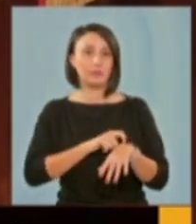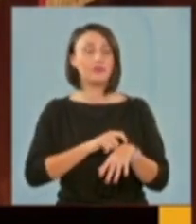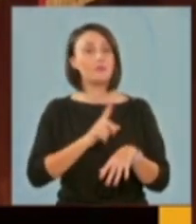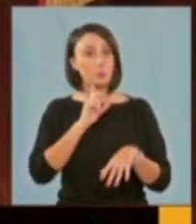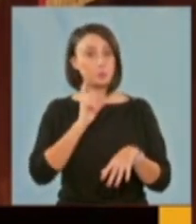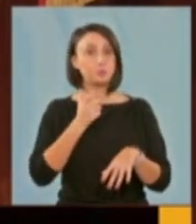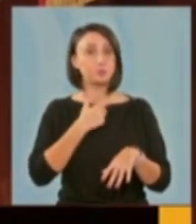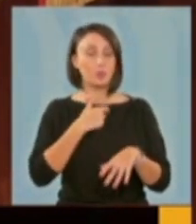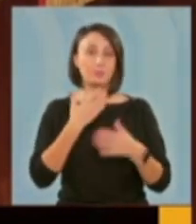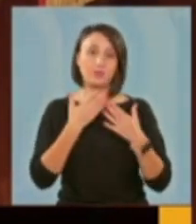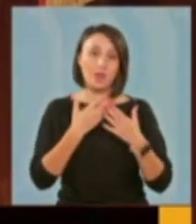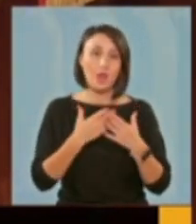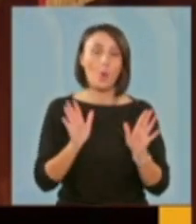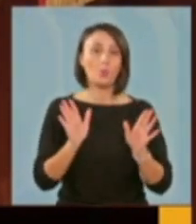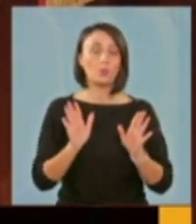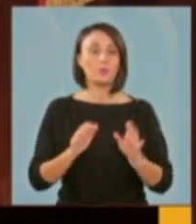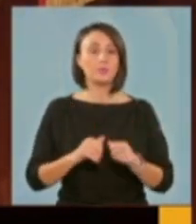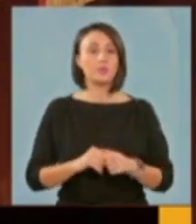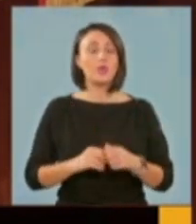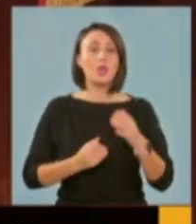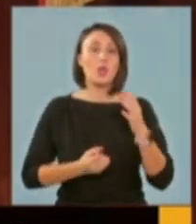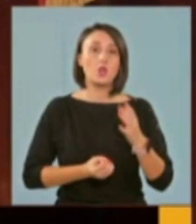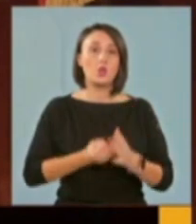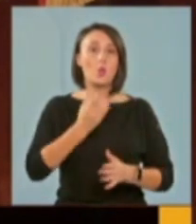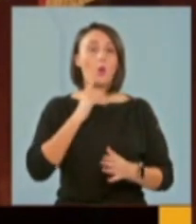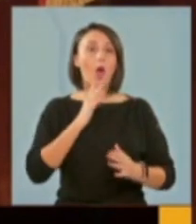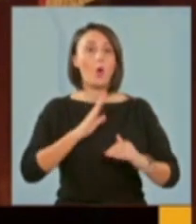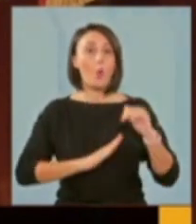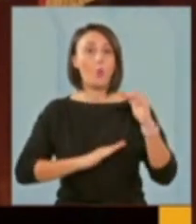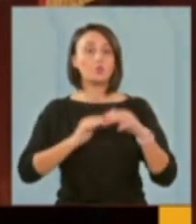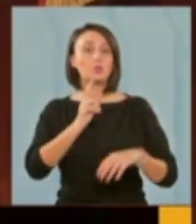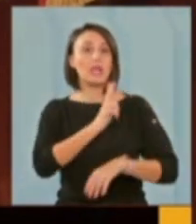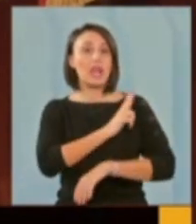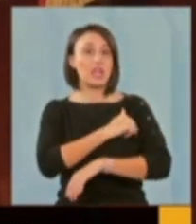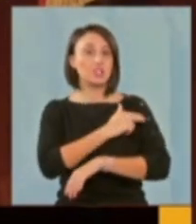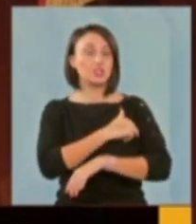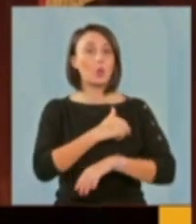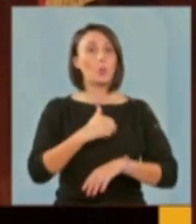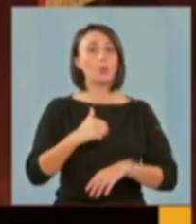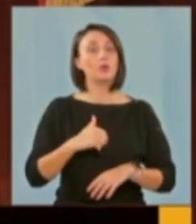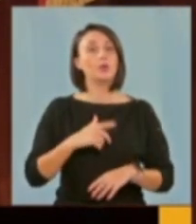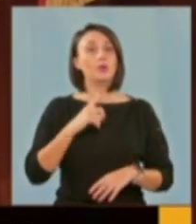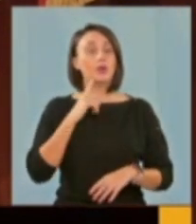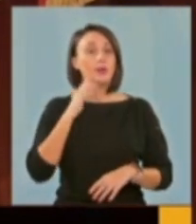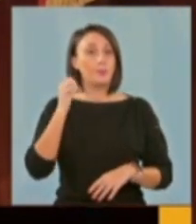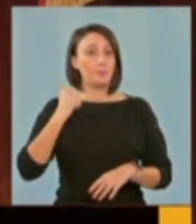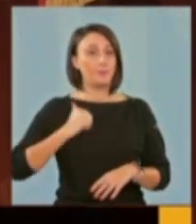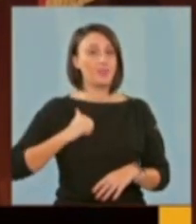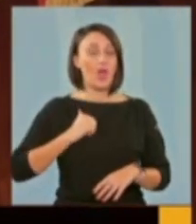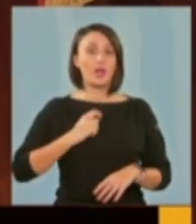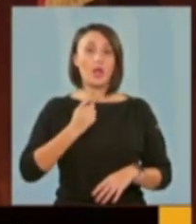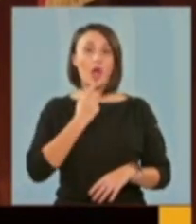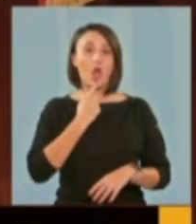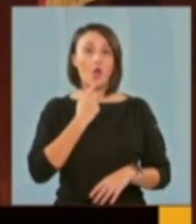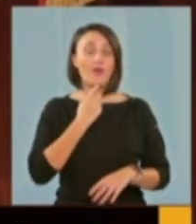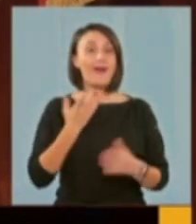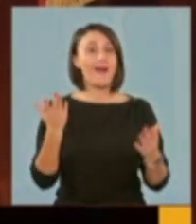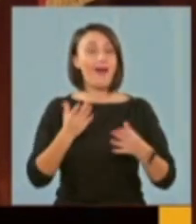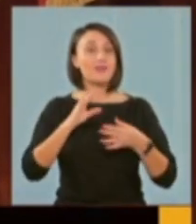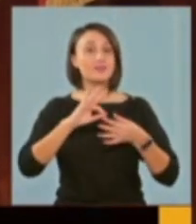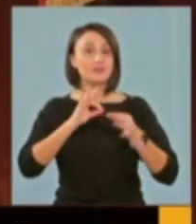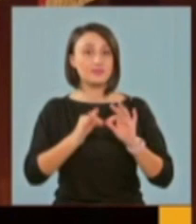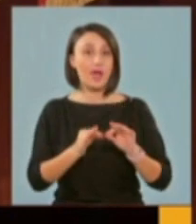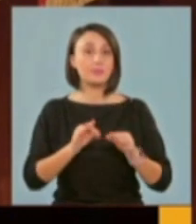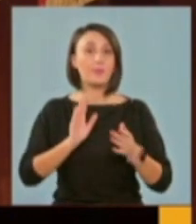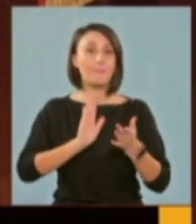vom putea să inaugurăm noua construcție a liceului, a Colegiului Militar de la Craiova, care